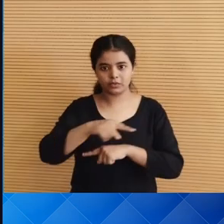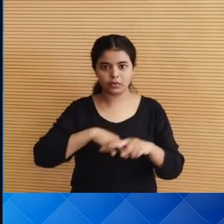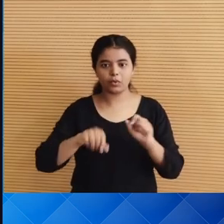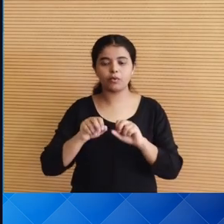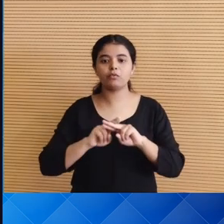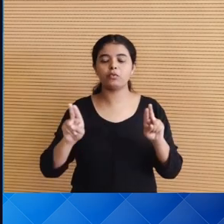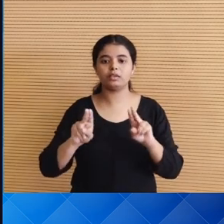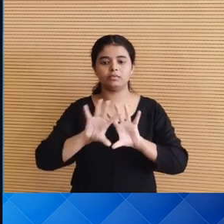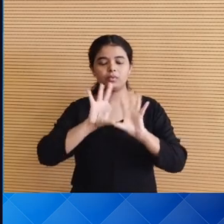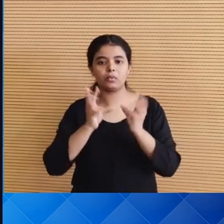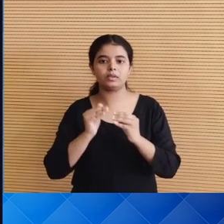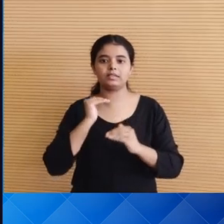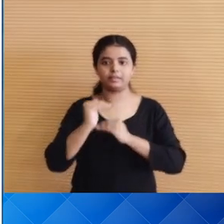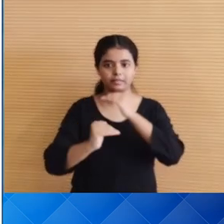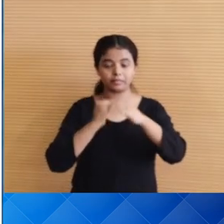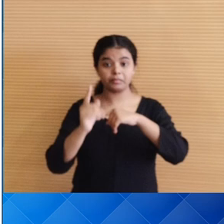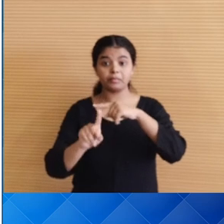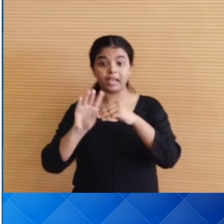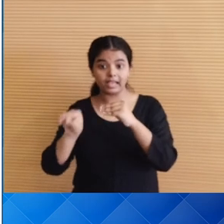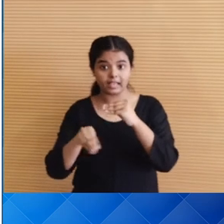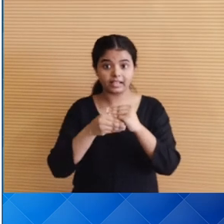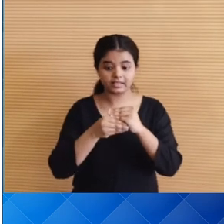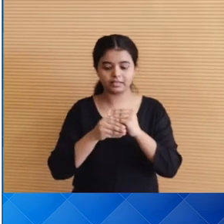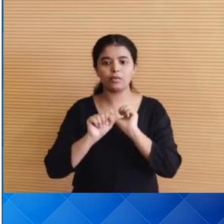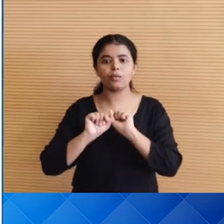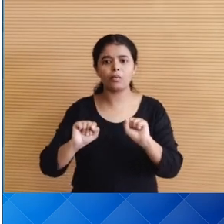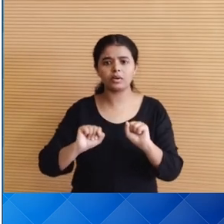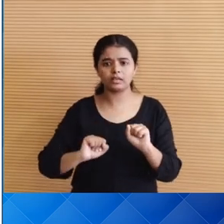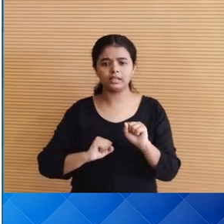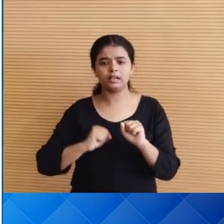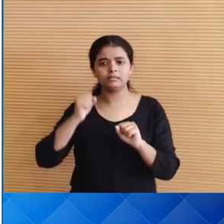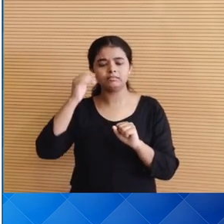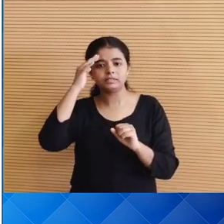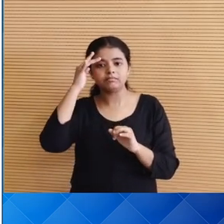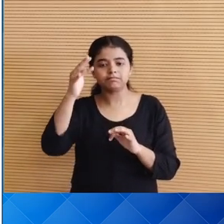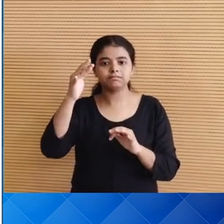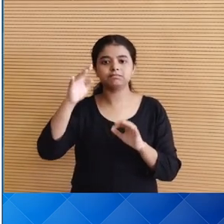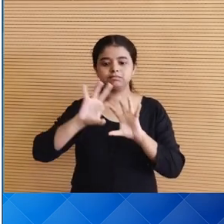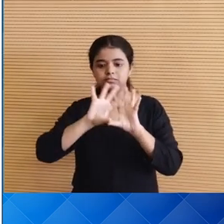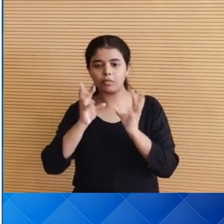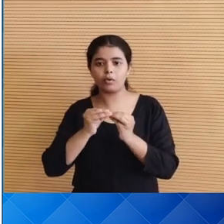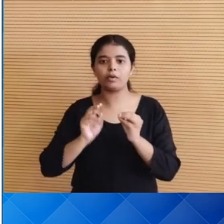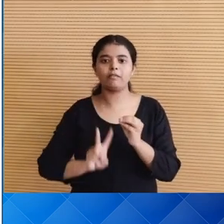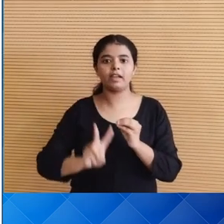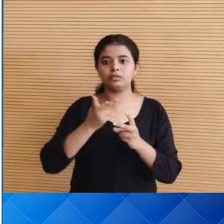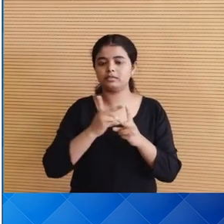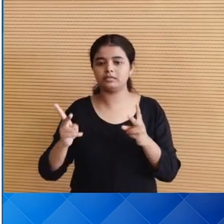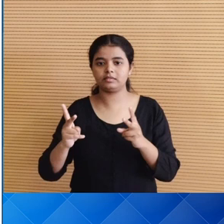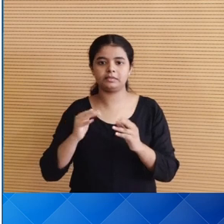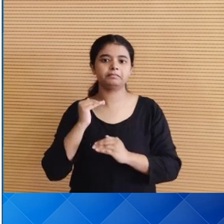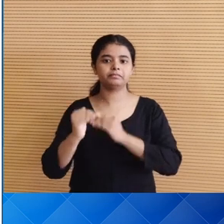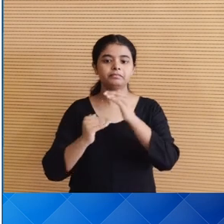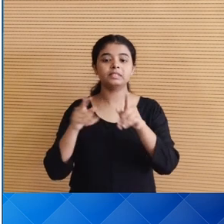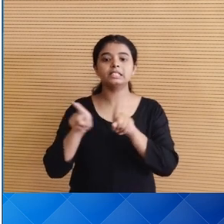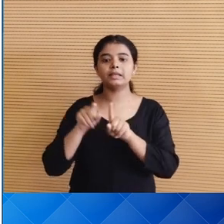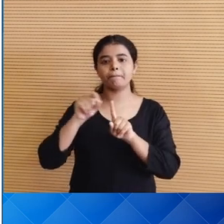चिल्ड्रन। इट ऑल्सो फोकसेज ऑन द डेवलपमेंट ऑफ द कॉम्पिटेंसीज एंड वैल्यूज among children. So according to the